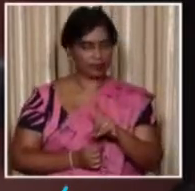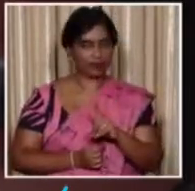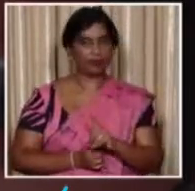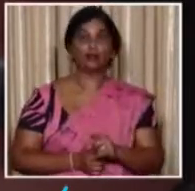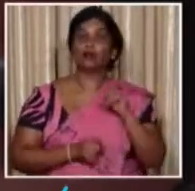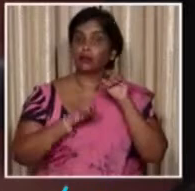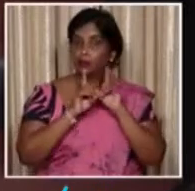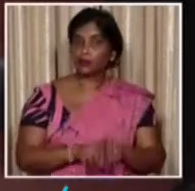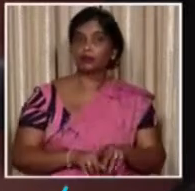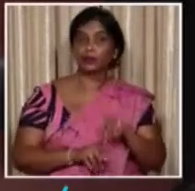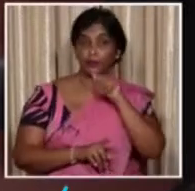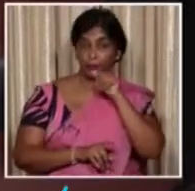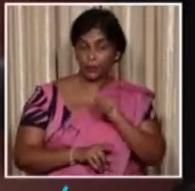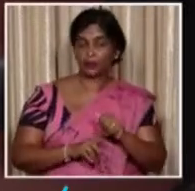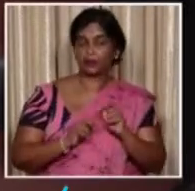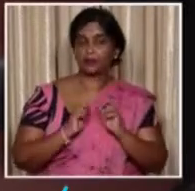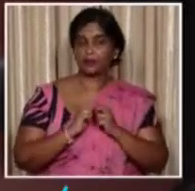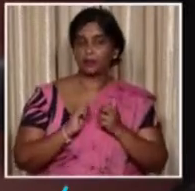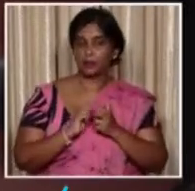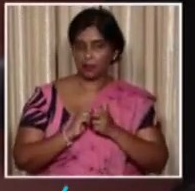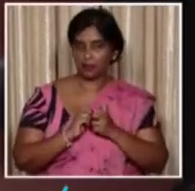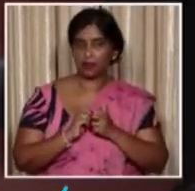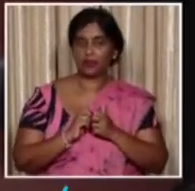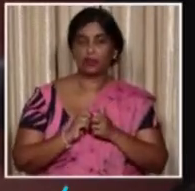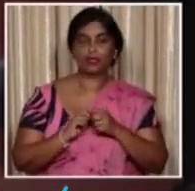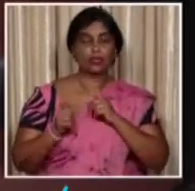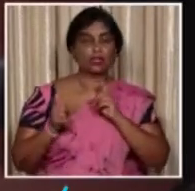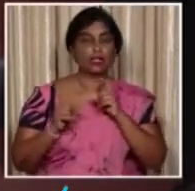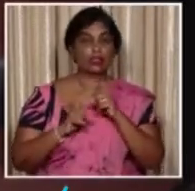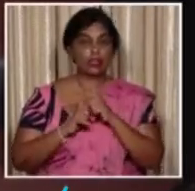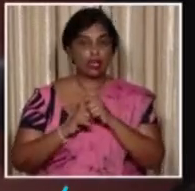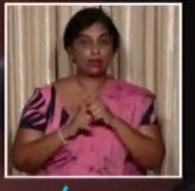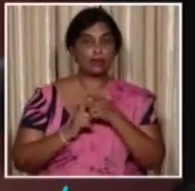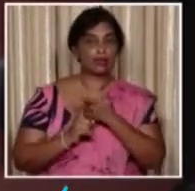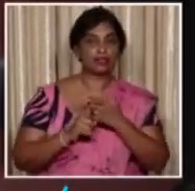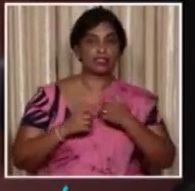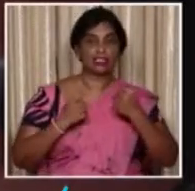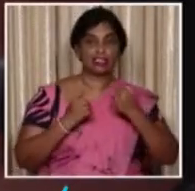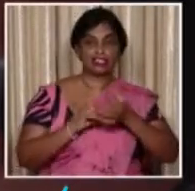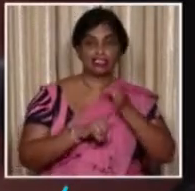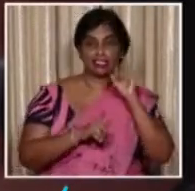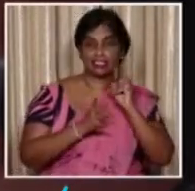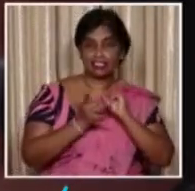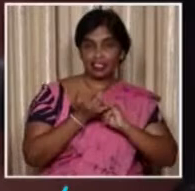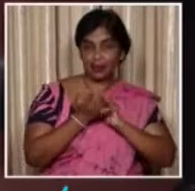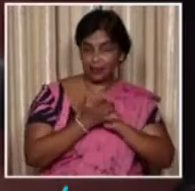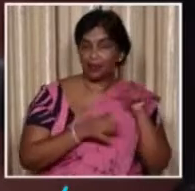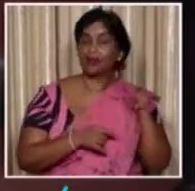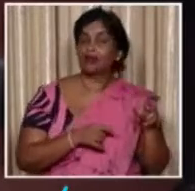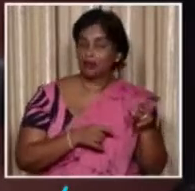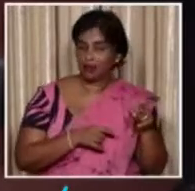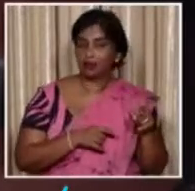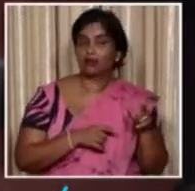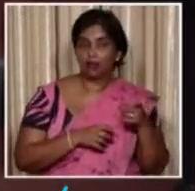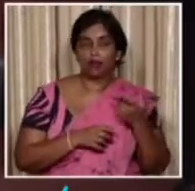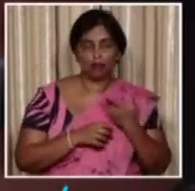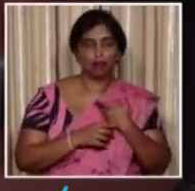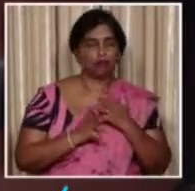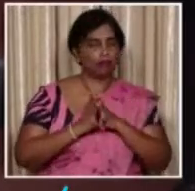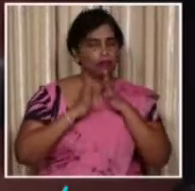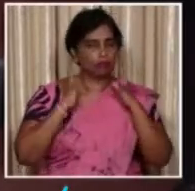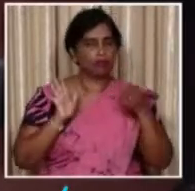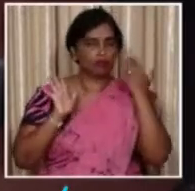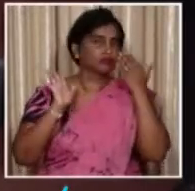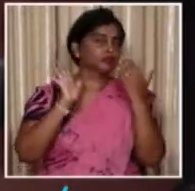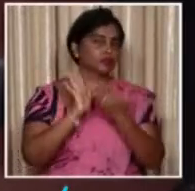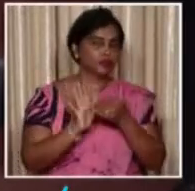ඒ වගේම නිශ්චිත ප්‍රශ්නෙදී සම්මිසා ධර්මදාසගේ ප්‍රශ්නේදී, ජයන්ත ධර්මදාසගේ ප්‍රශ්නේදී, ඒකෙදිත් අපි ඉතා විශාල ලෙස පැහැදිලි